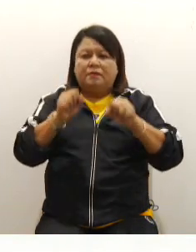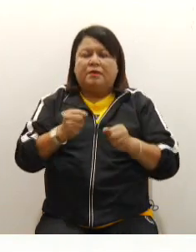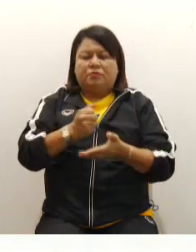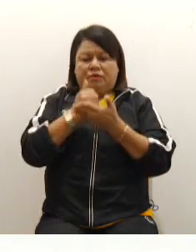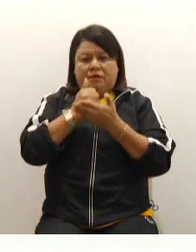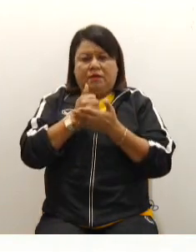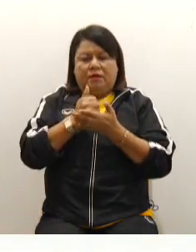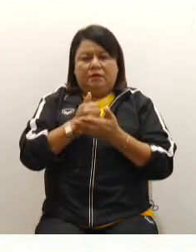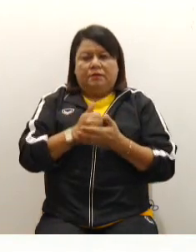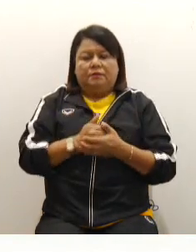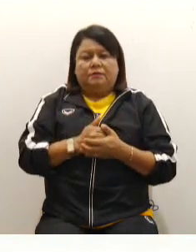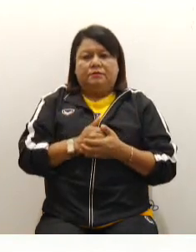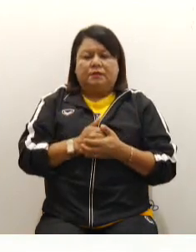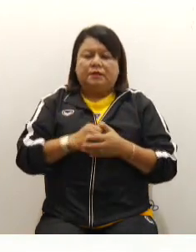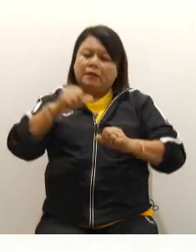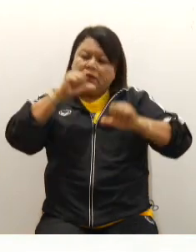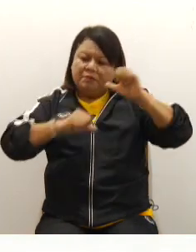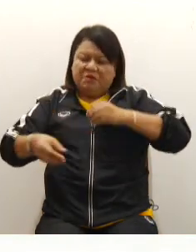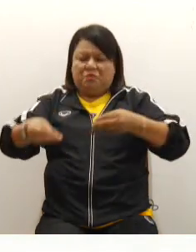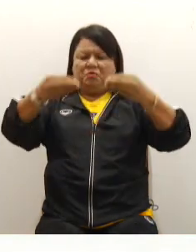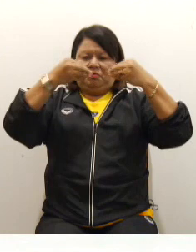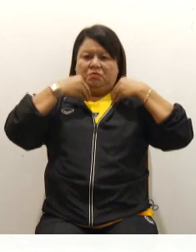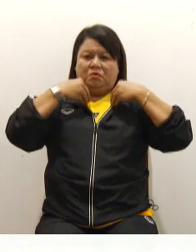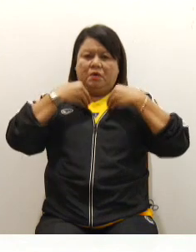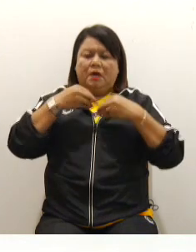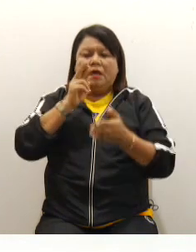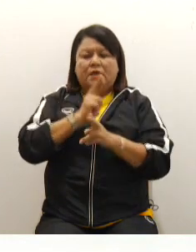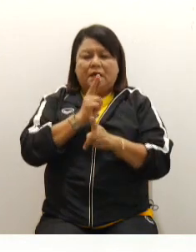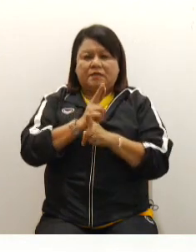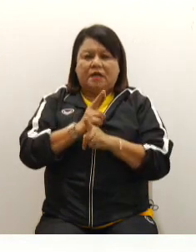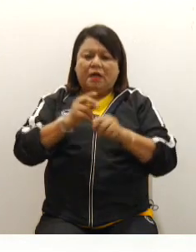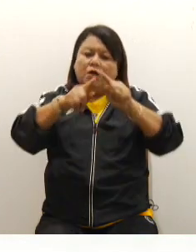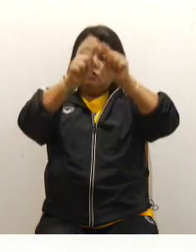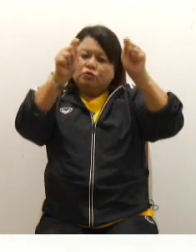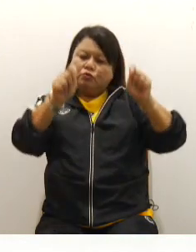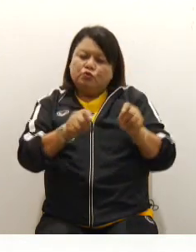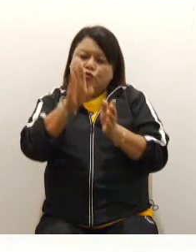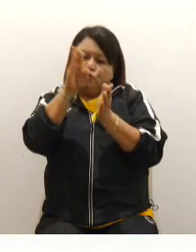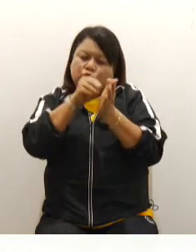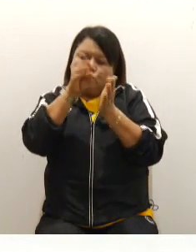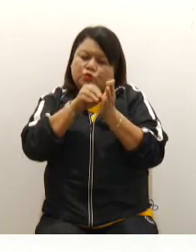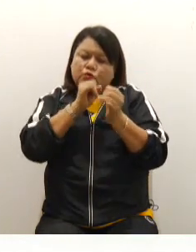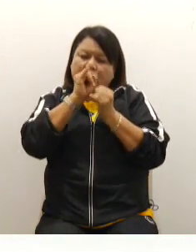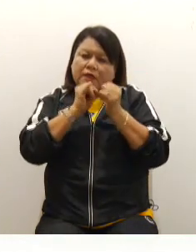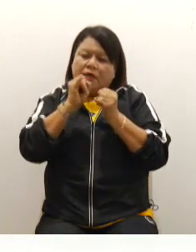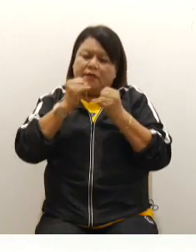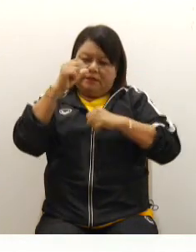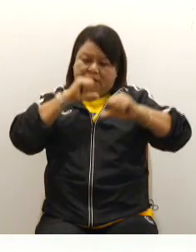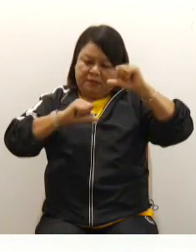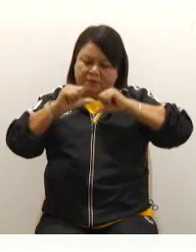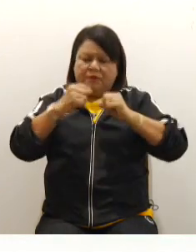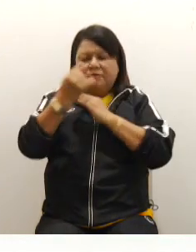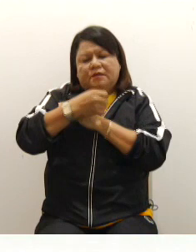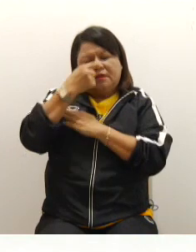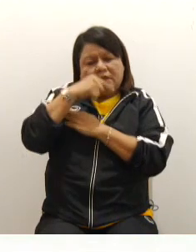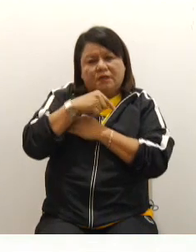รณีฉุกเฉินที่สารเคมีหกลดตัวนะคะการบำรุงรักษาตู้ดูดไอระเหยสารเคมีเนี่ยนะคะในเมืองไทยจะทำอยู่อย่างเดียว